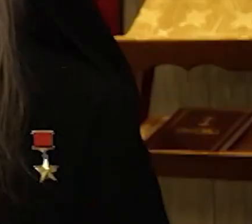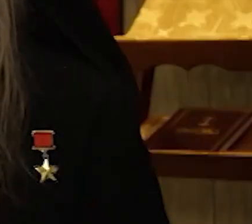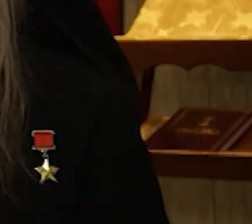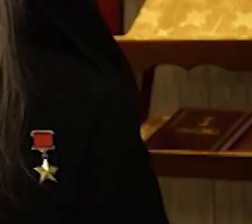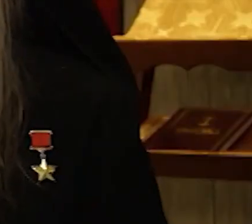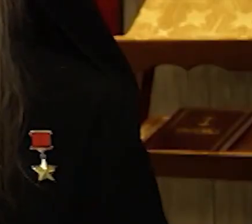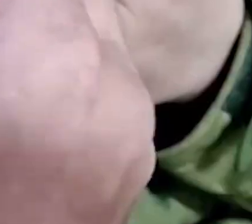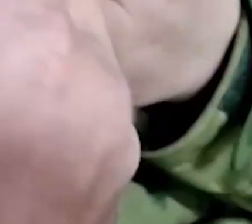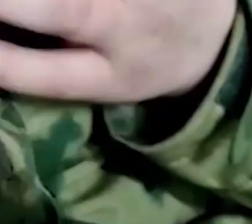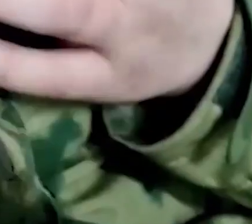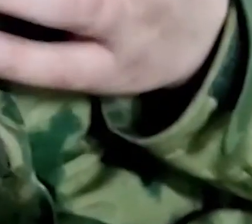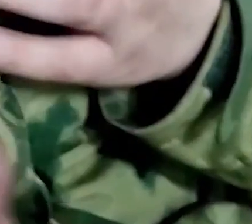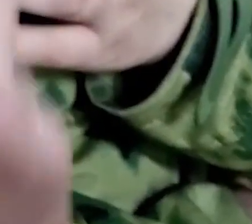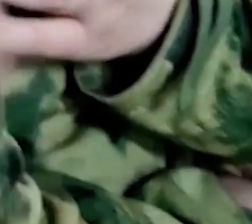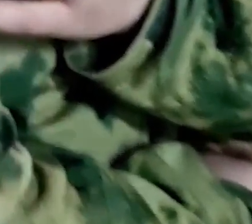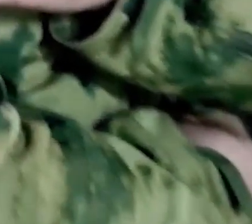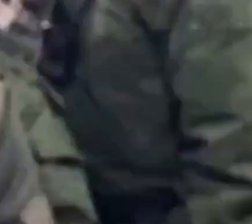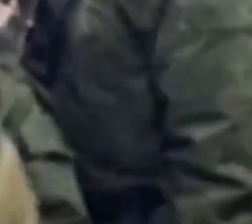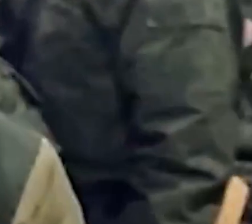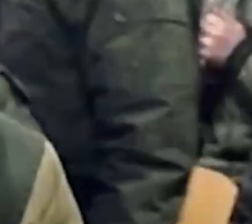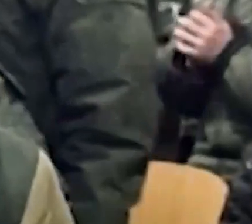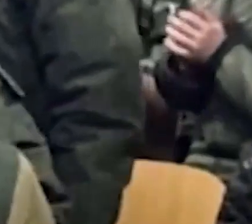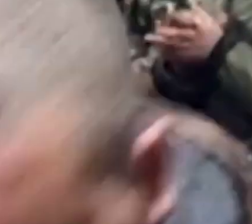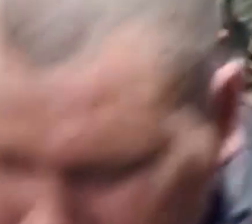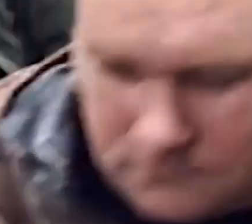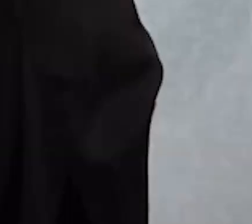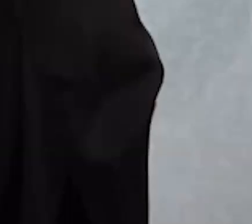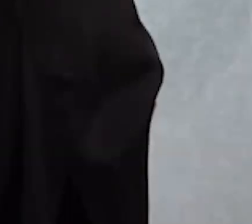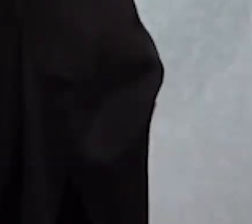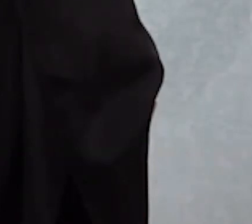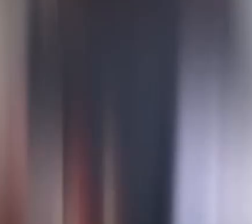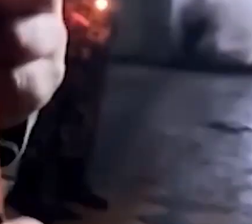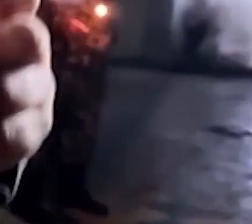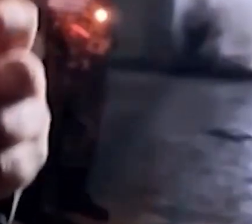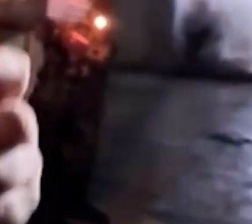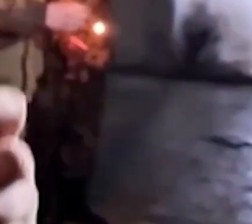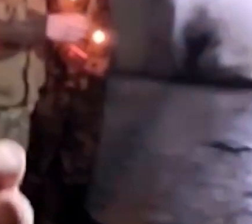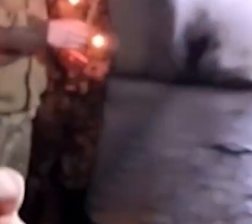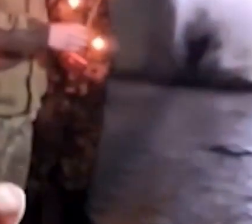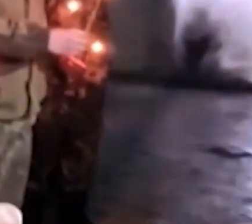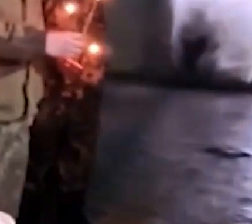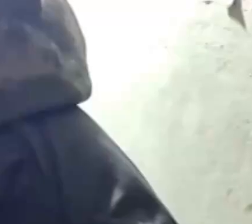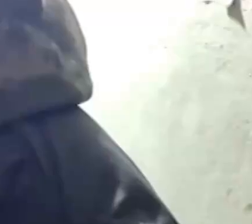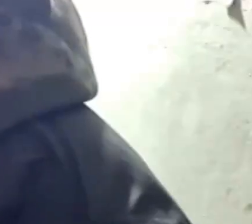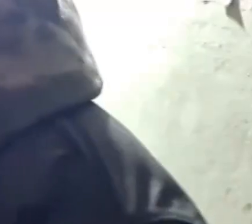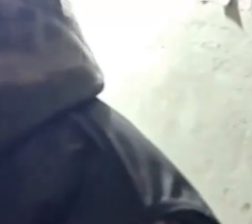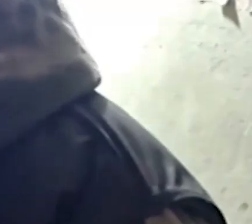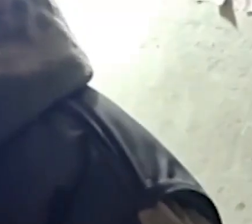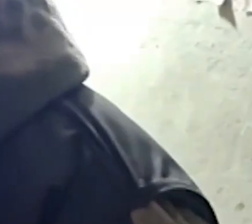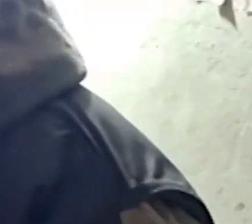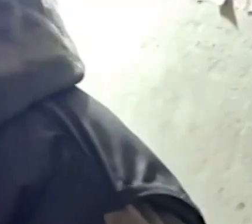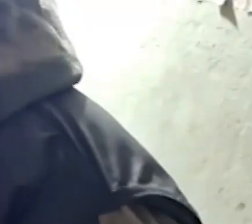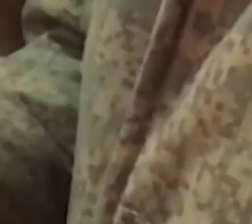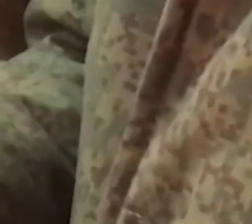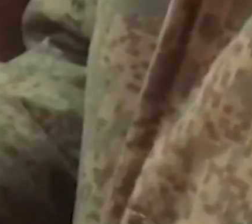Это вот какие-то все светлые люди, с одной стороны, и с другой стороны, сильные, духом дуют. Почему есть война священная